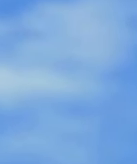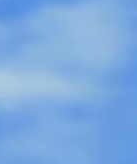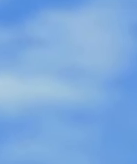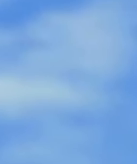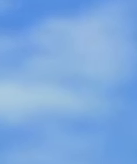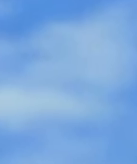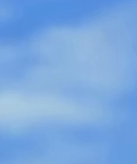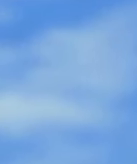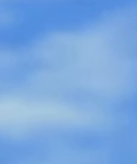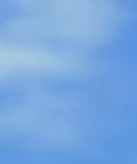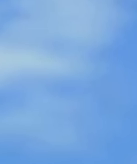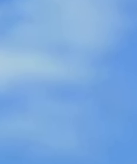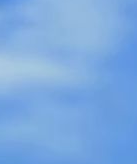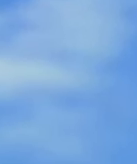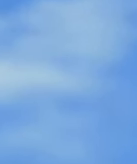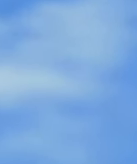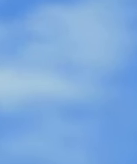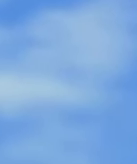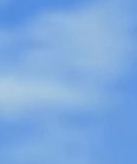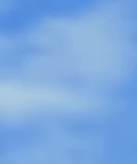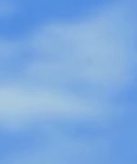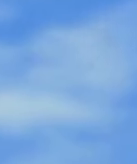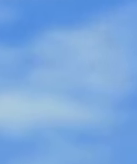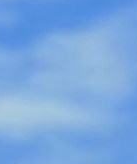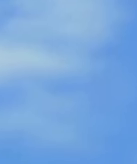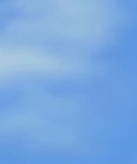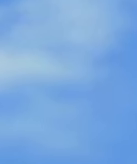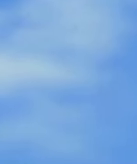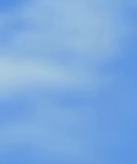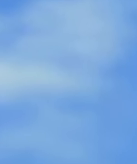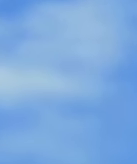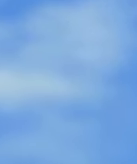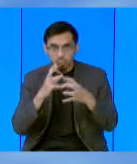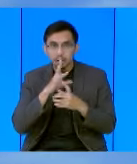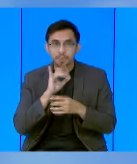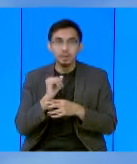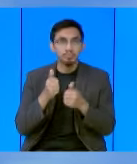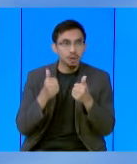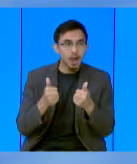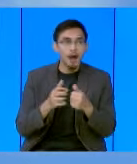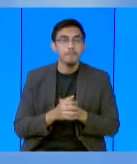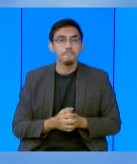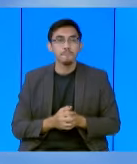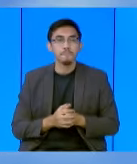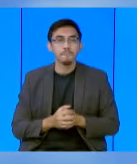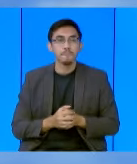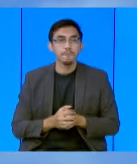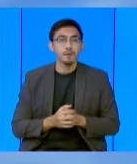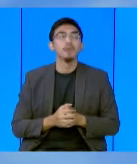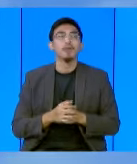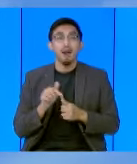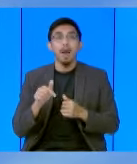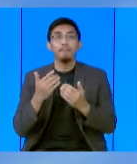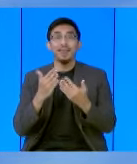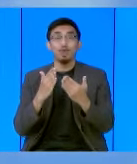rumput menjadi lebih licin sehingga nantinya bola bisa melaju dengan lebih kencang. Dan adapun memang nanti untuk pintu gate masuk, para penonton